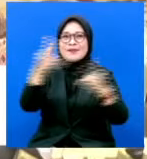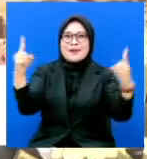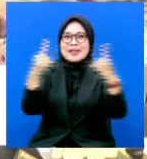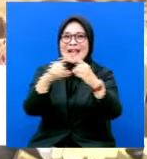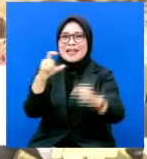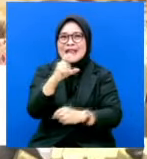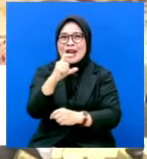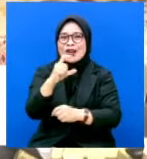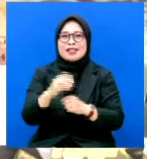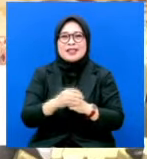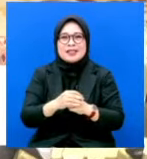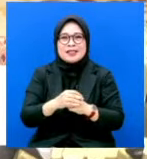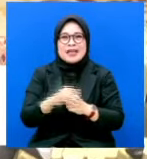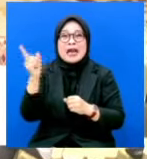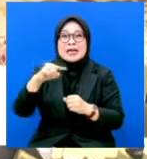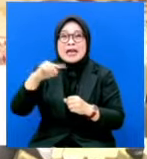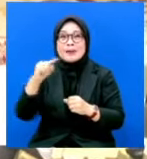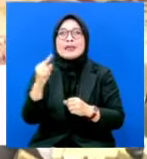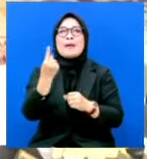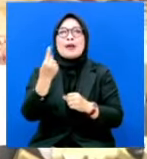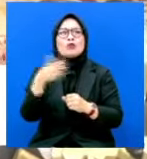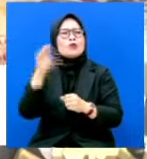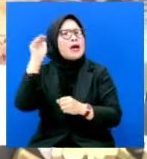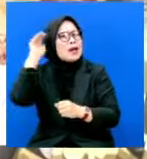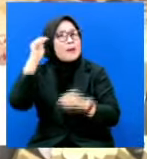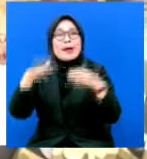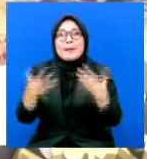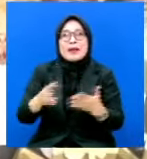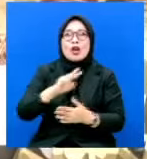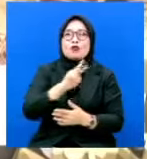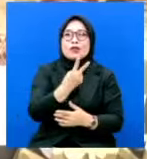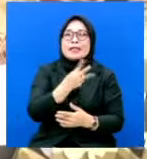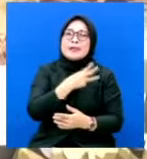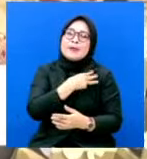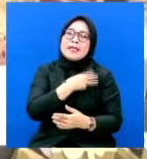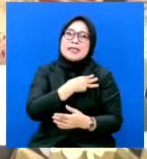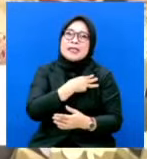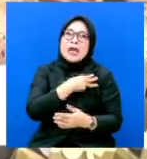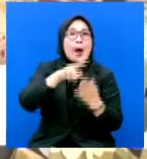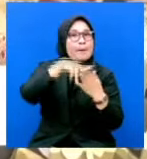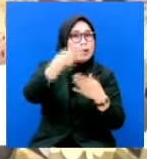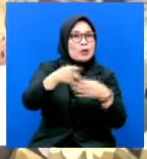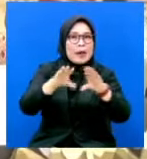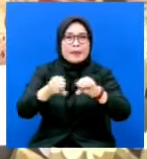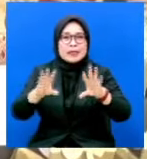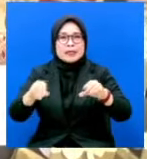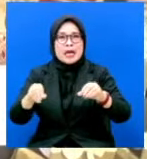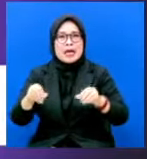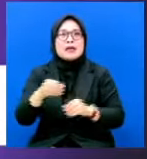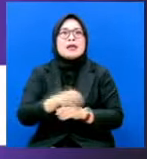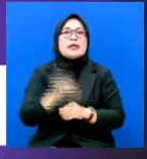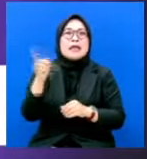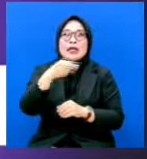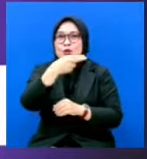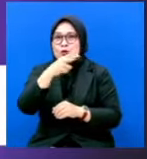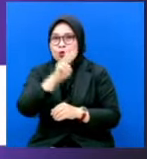baik menjak segmen pertama tadi kita sudah dengarkan Bagaimana visi misi mereka rencana Program kerja mereka mulai segmen 2 hingga segmen 5